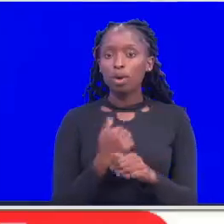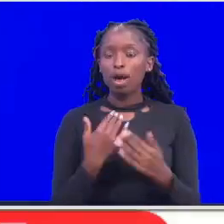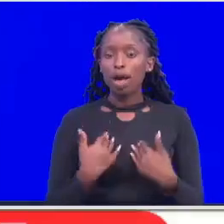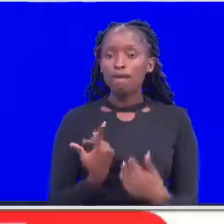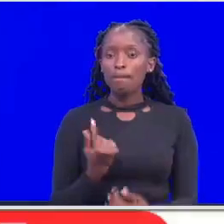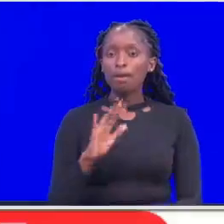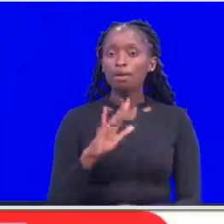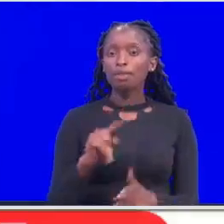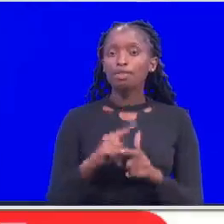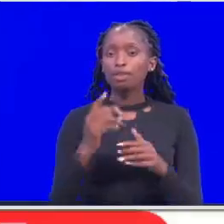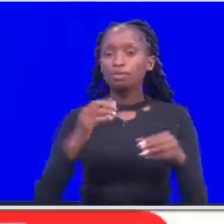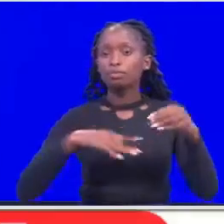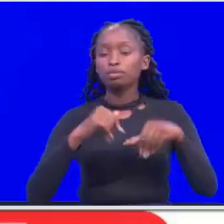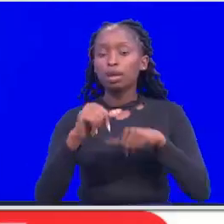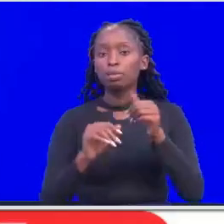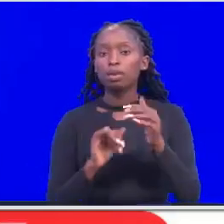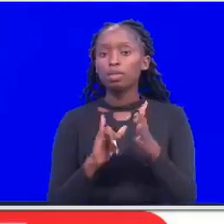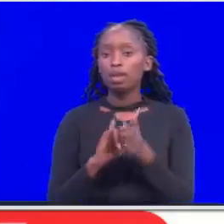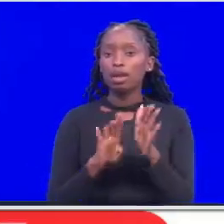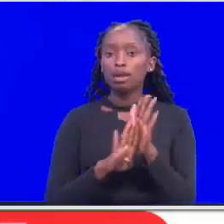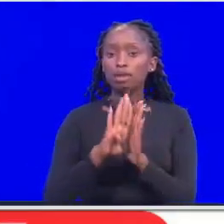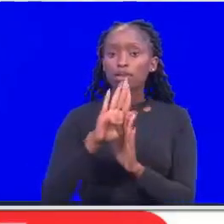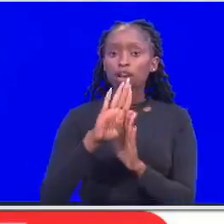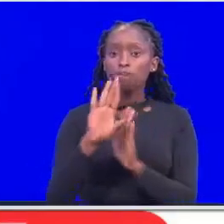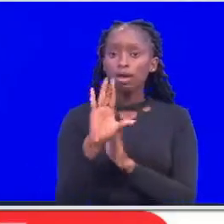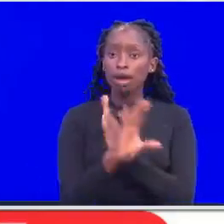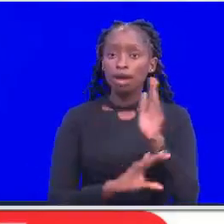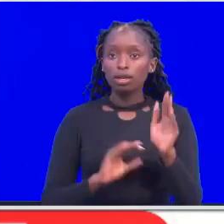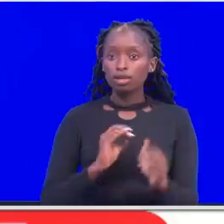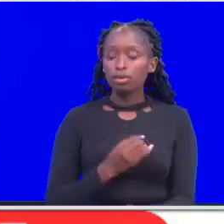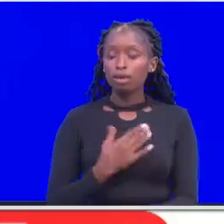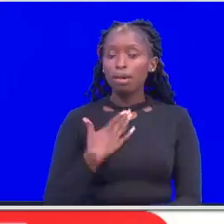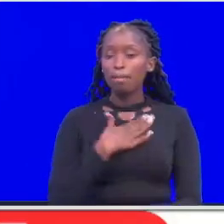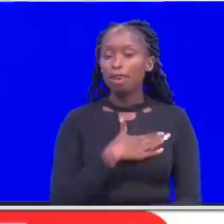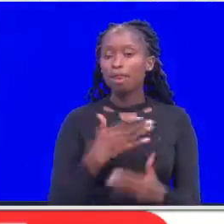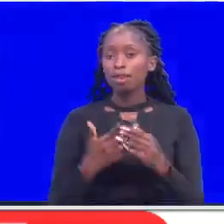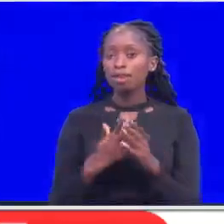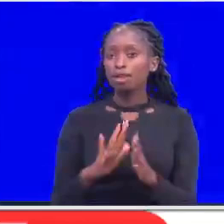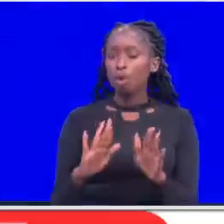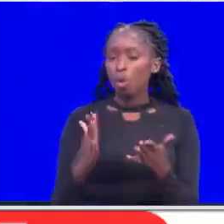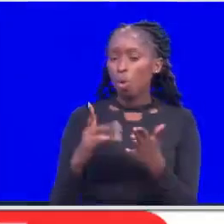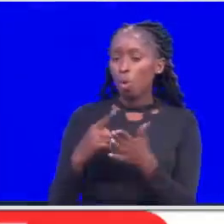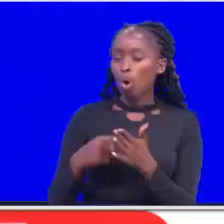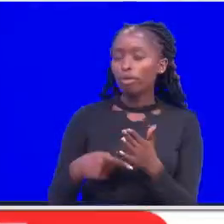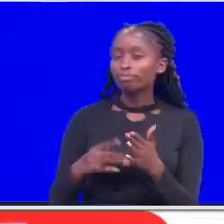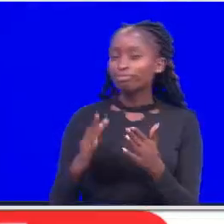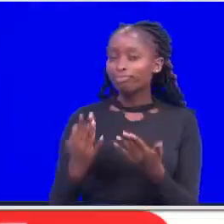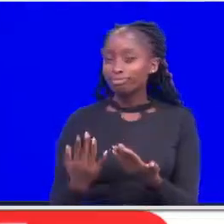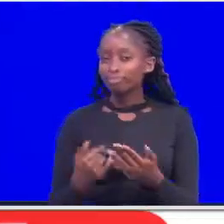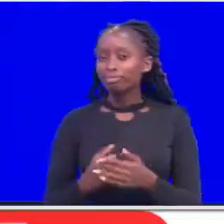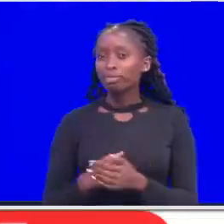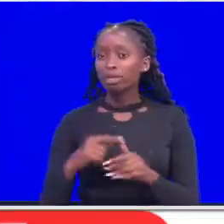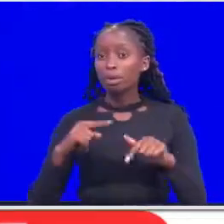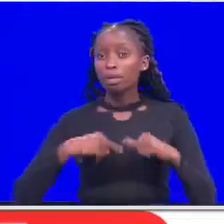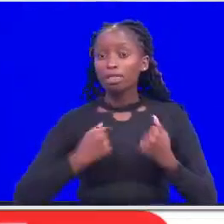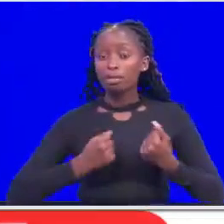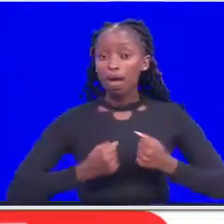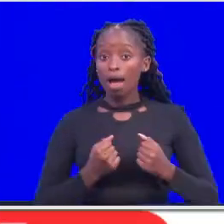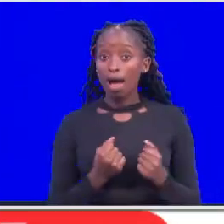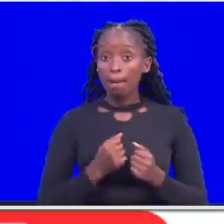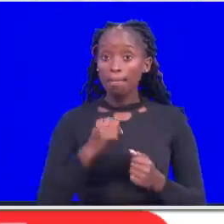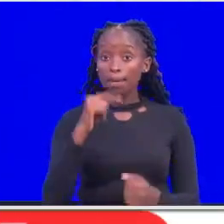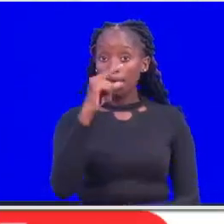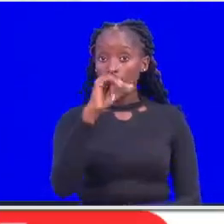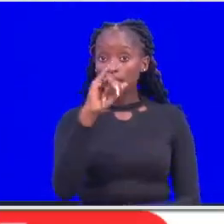and to contribute to the development of our country. Tafadhali viongozi, ama namna gani? Na mimi nimefurahi, Gimose